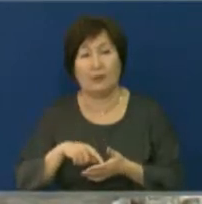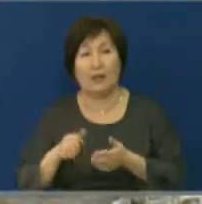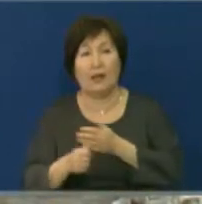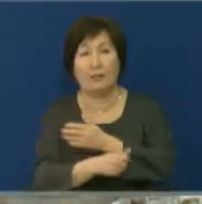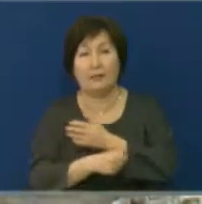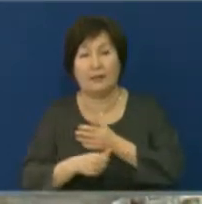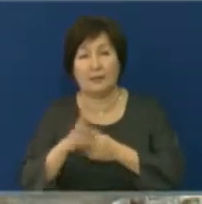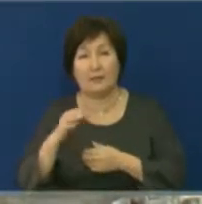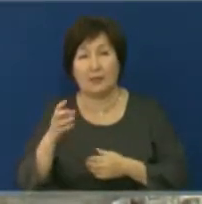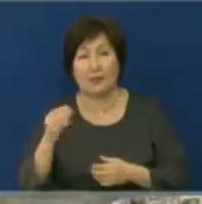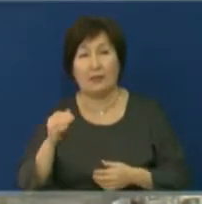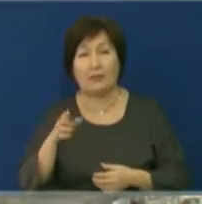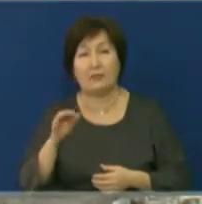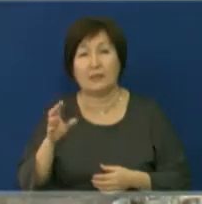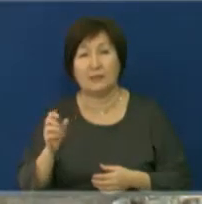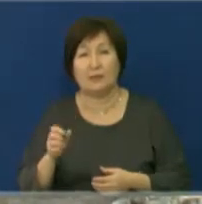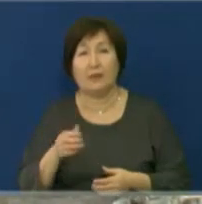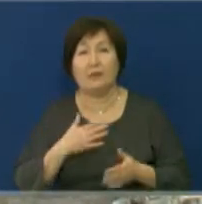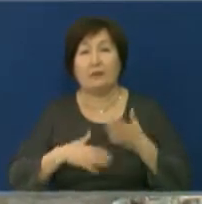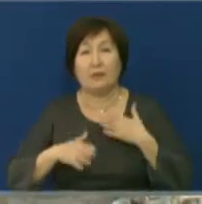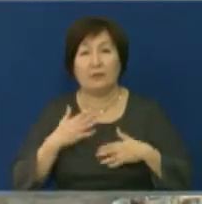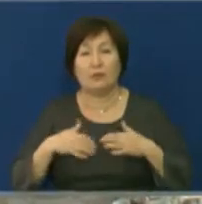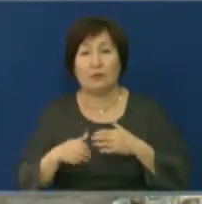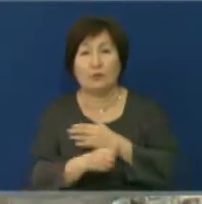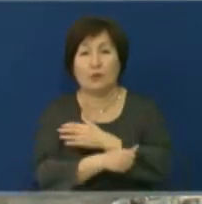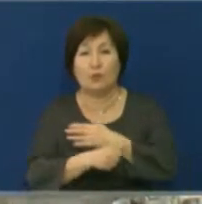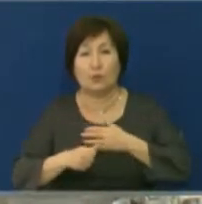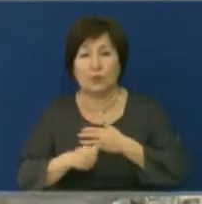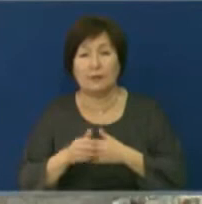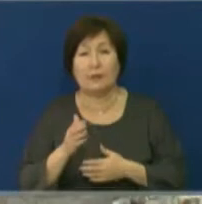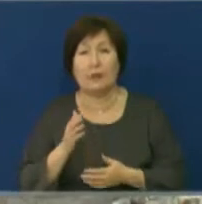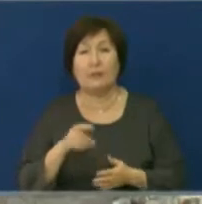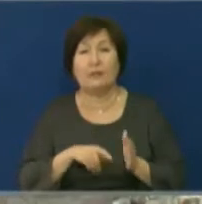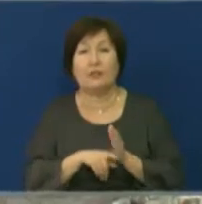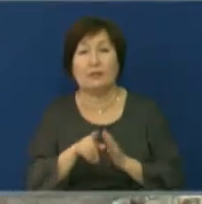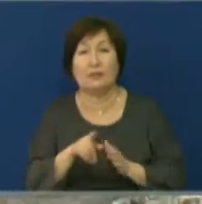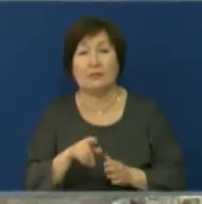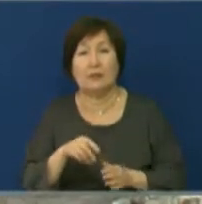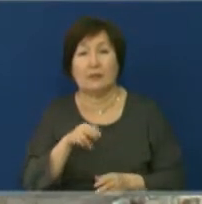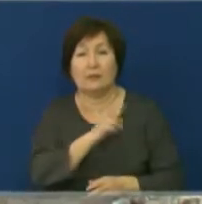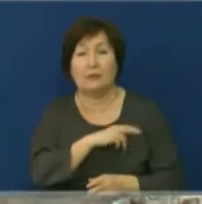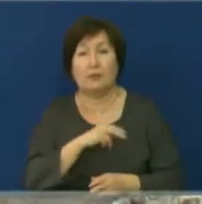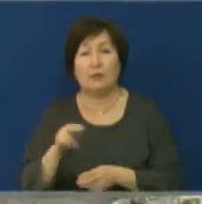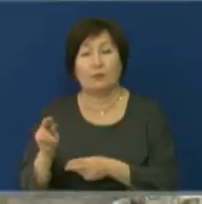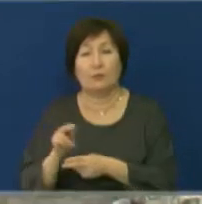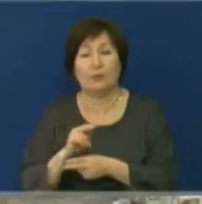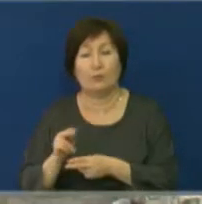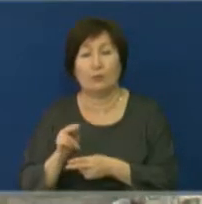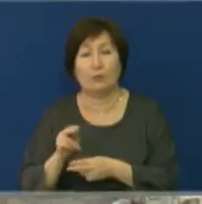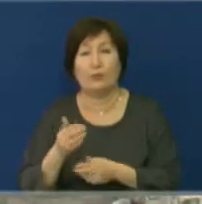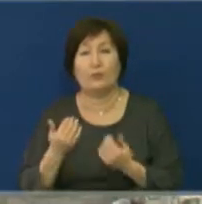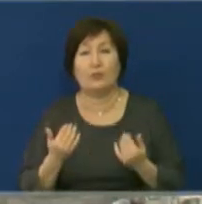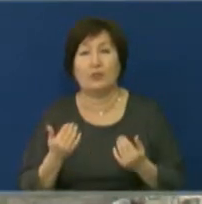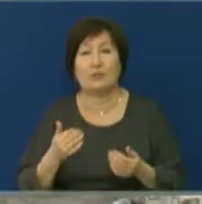нашем районе стали делать, ну, скорее всего, это асфальтированная дорога будет. Вот сейчас заливают здесь